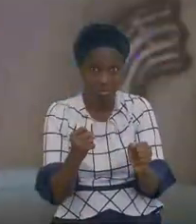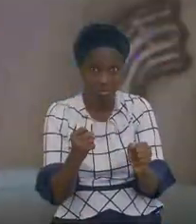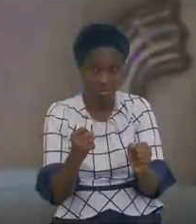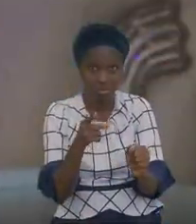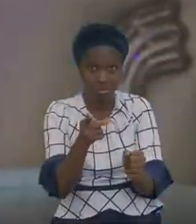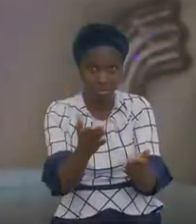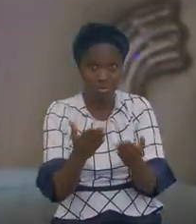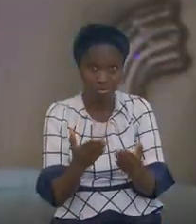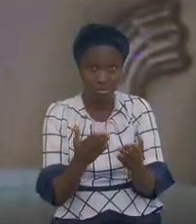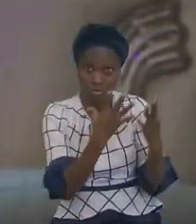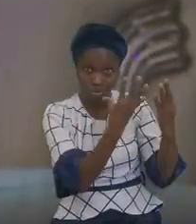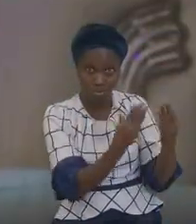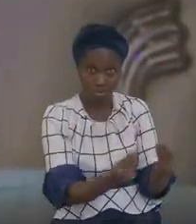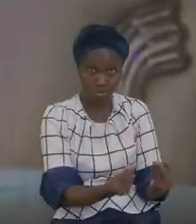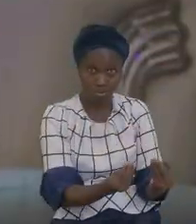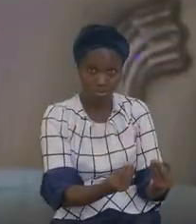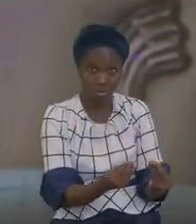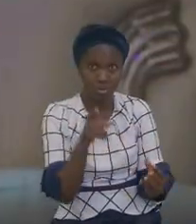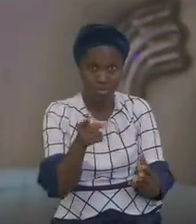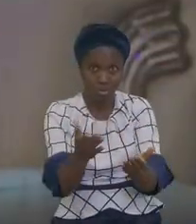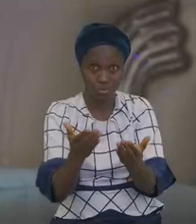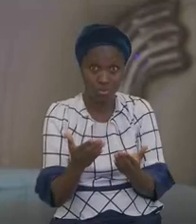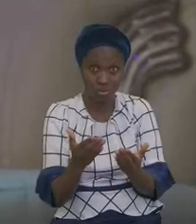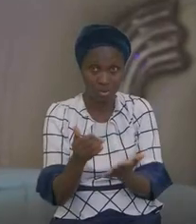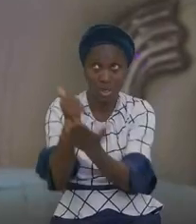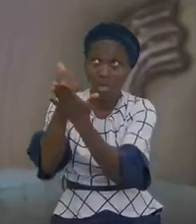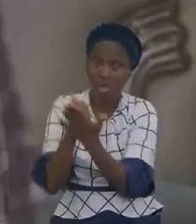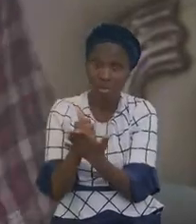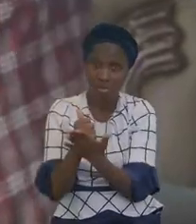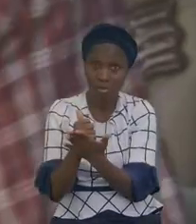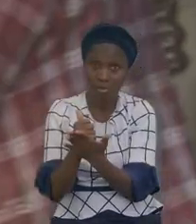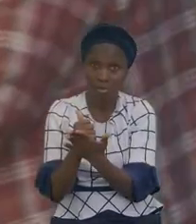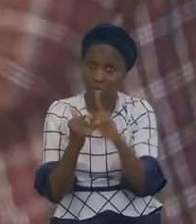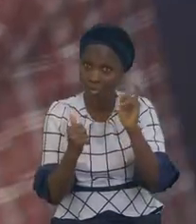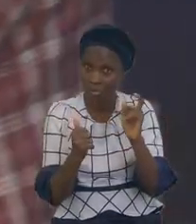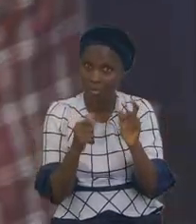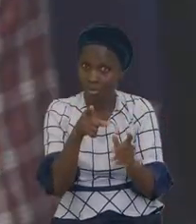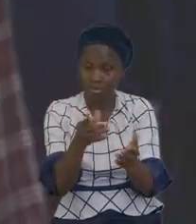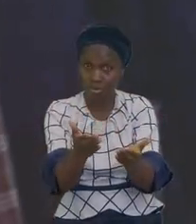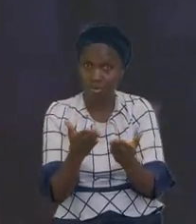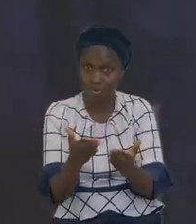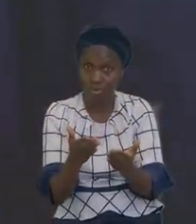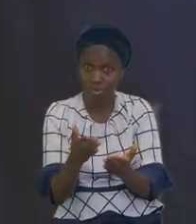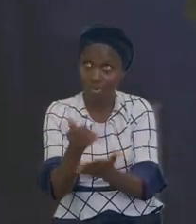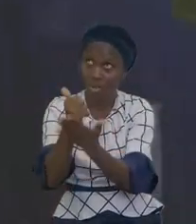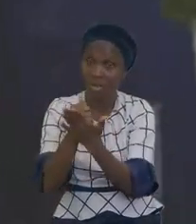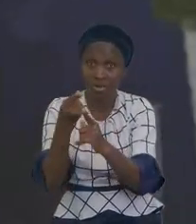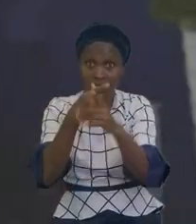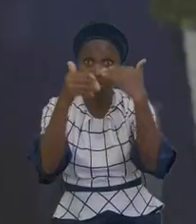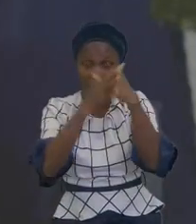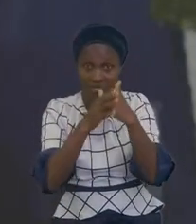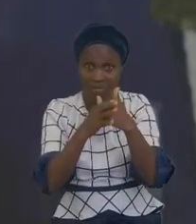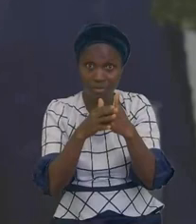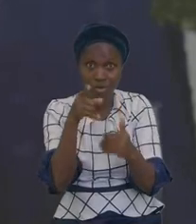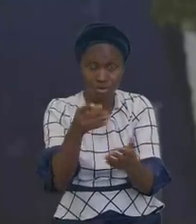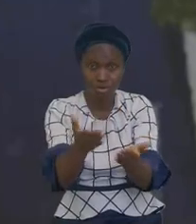Tu veux le secours d'en haut du ciel. Tu veux la main